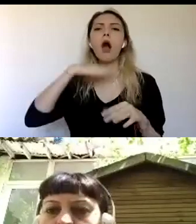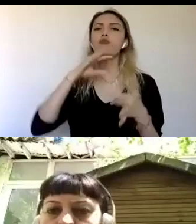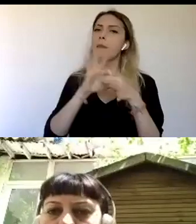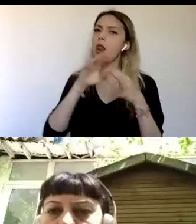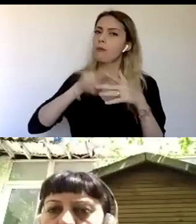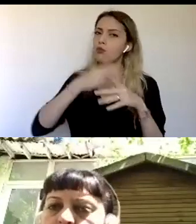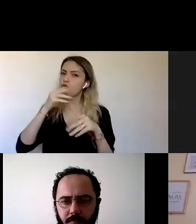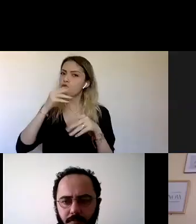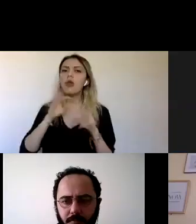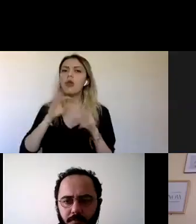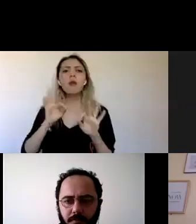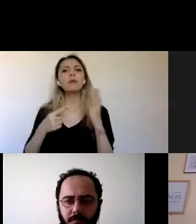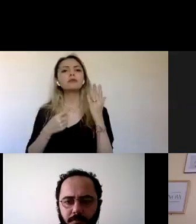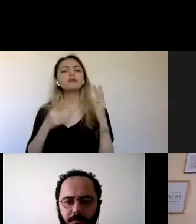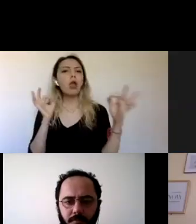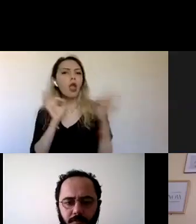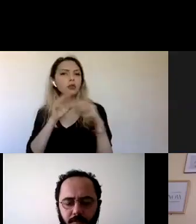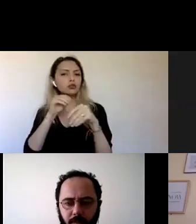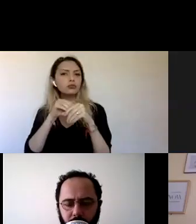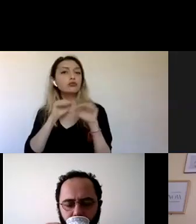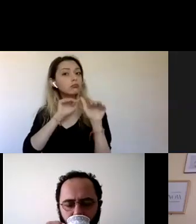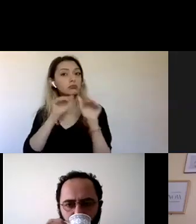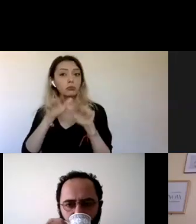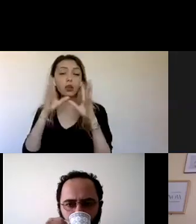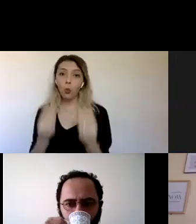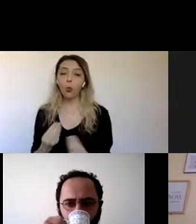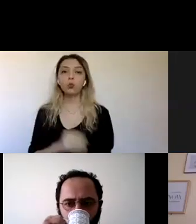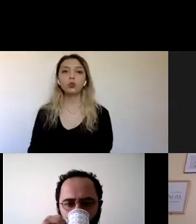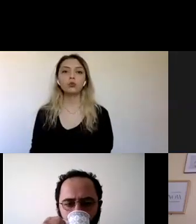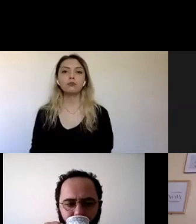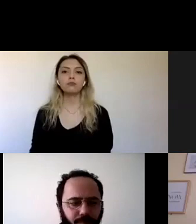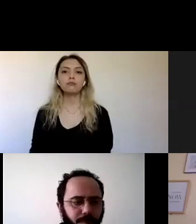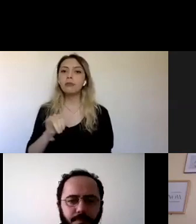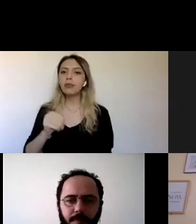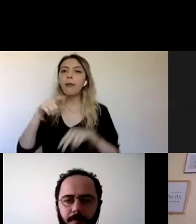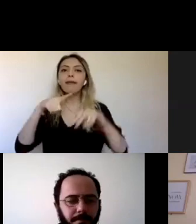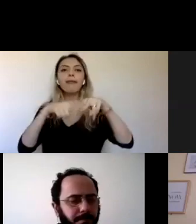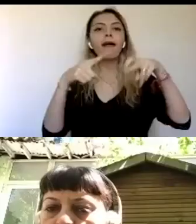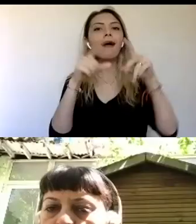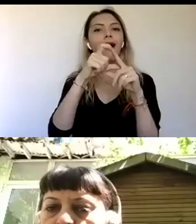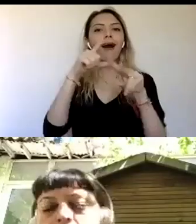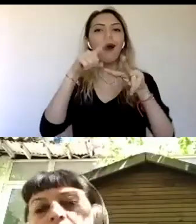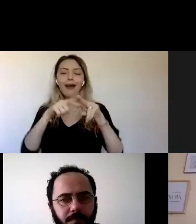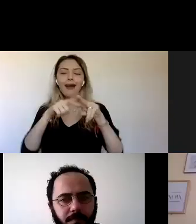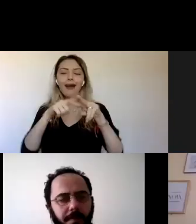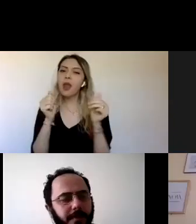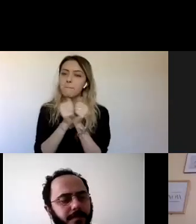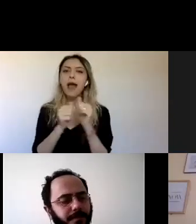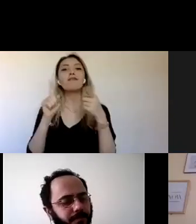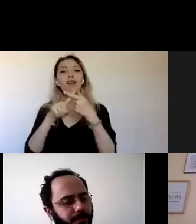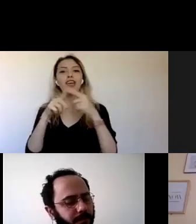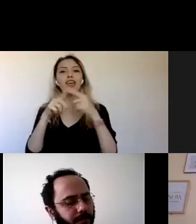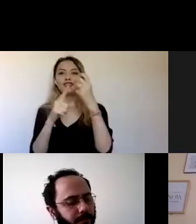destek oluyorum uzun süredir. Aynı zamanda da Arda'yla beraber de kurduğumuz, hatta Şevket de var şu an bizi de